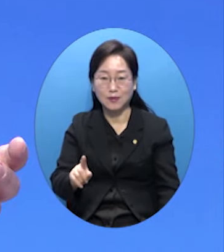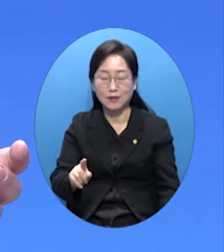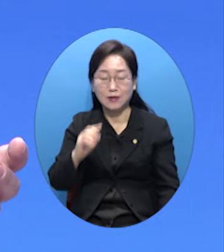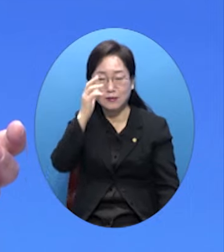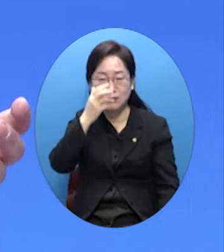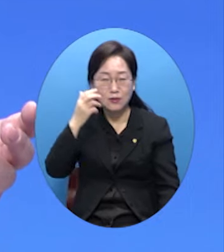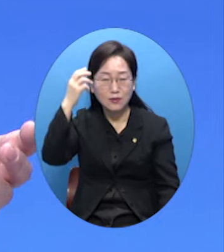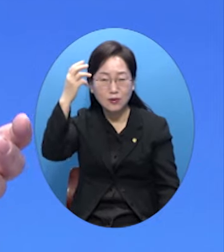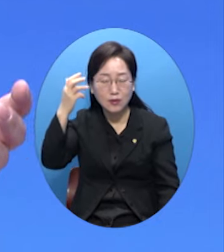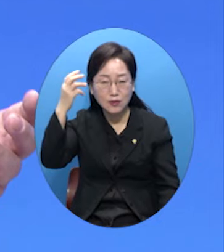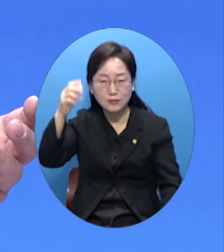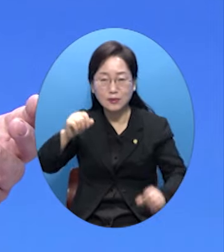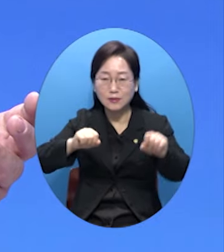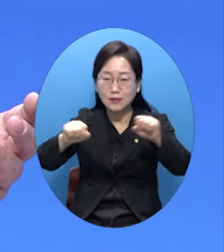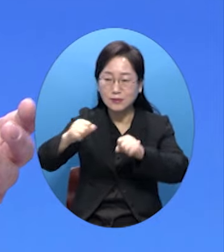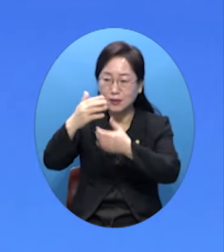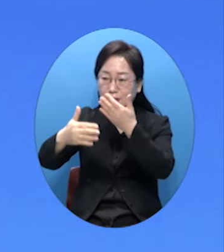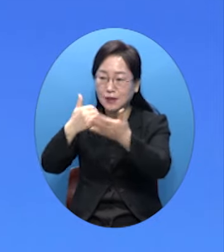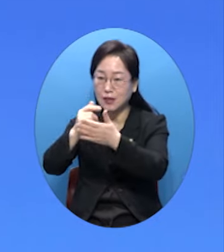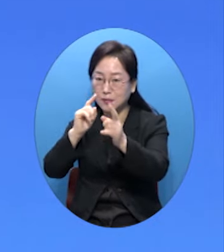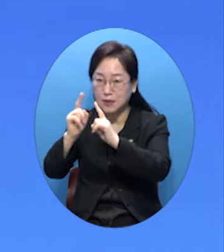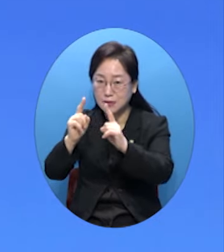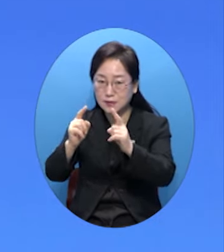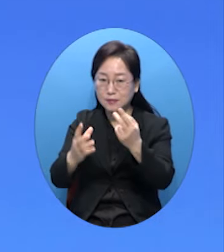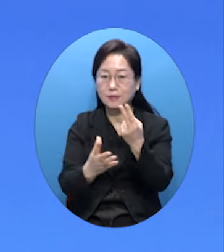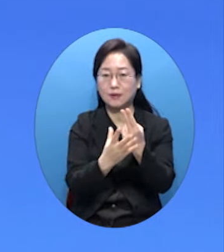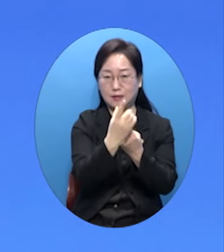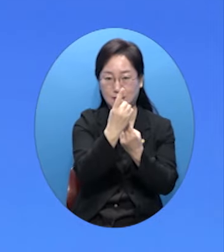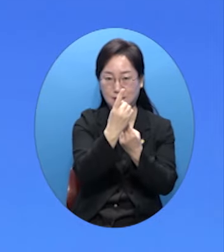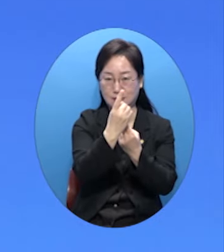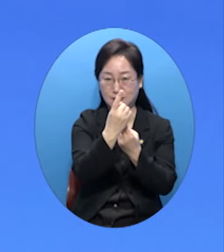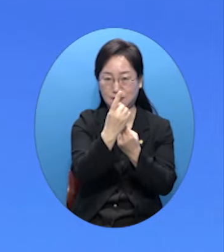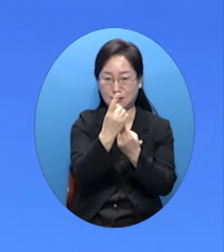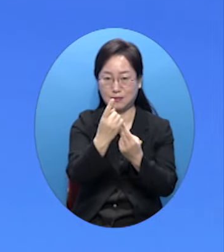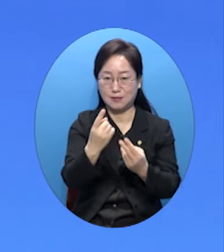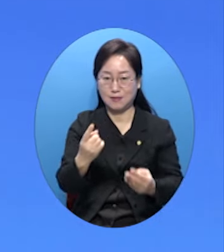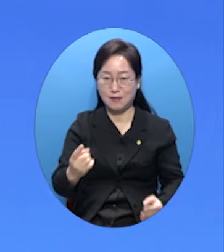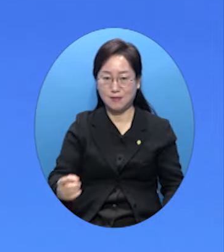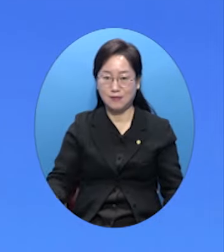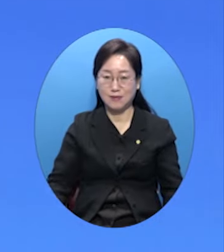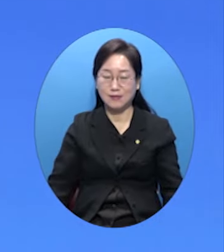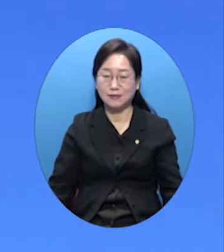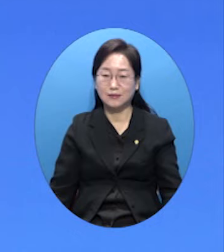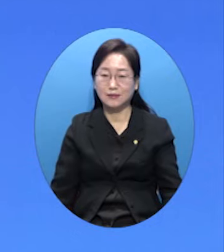성령의 역사와 말씀의 역사는 하나입니다. 하나.